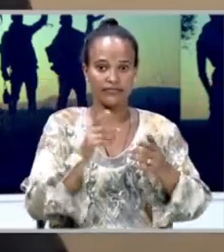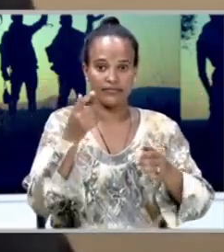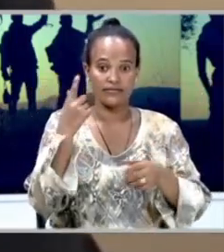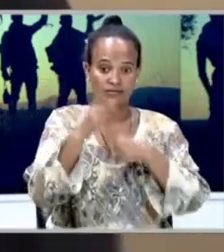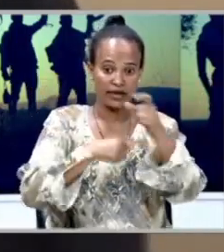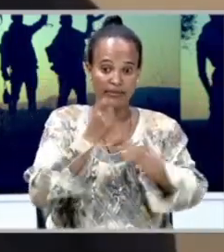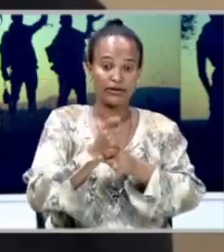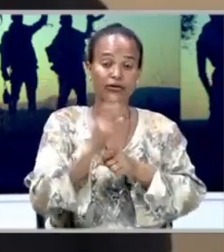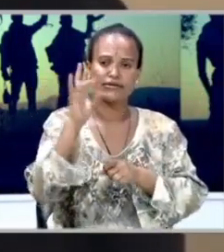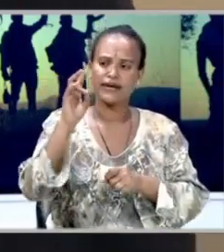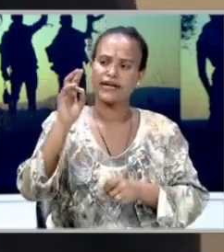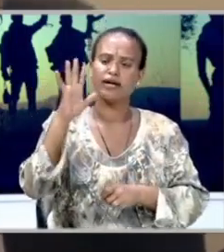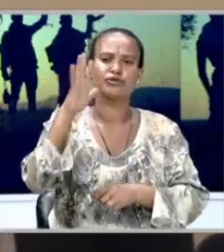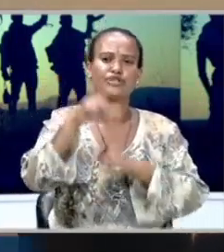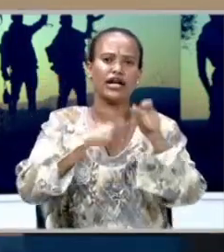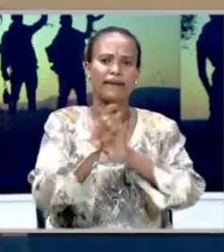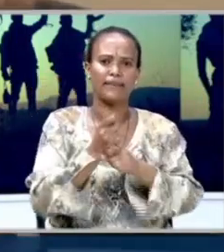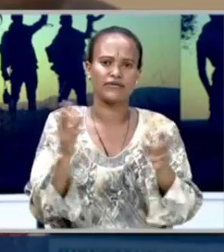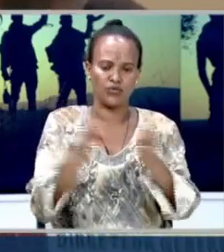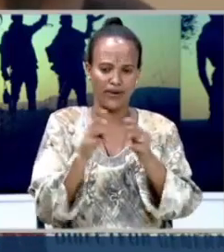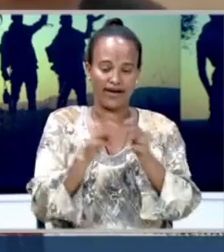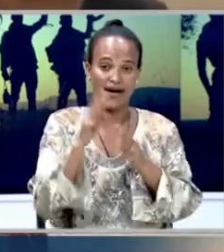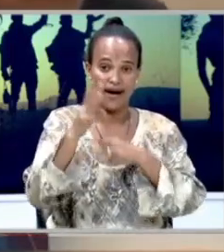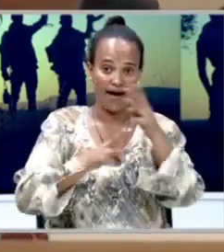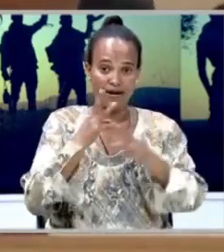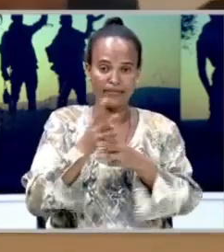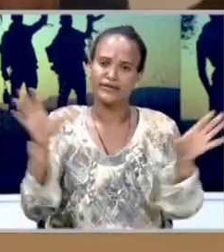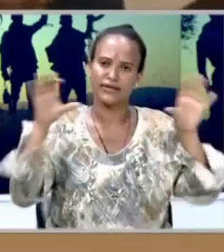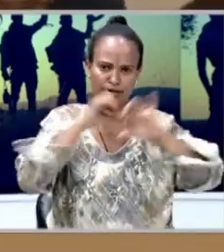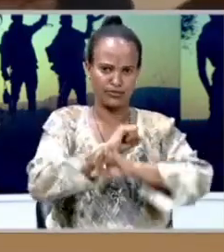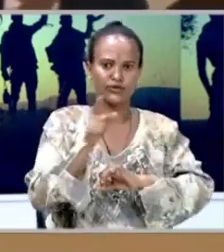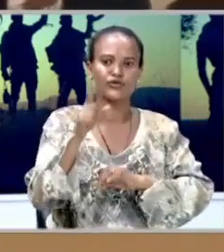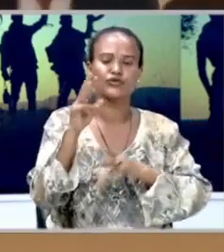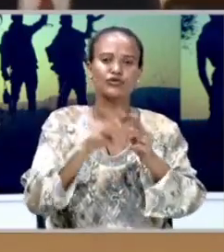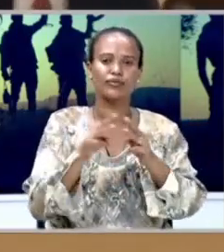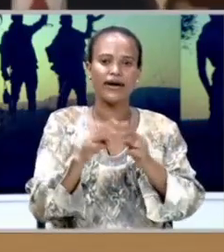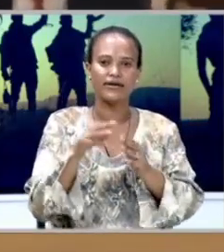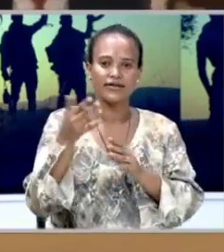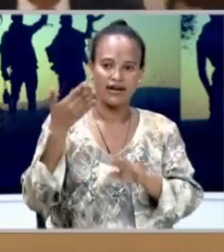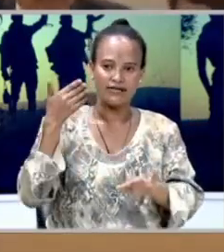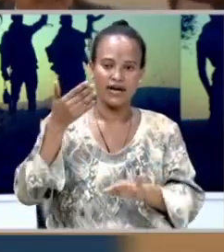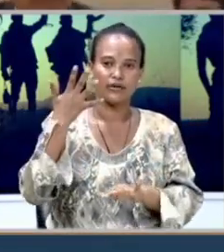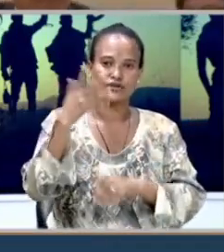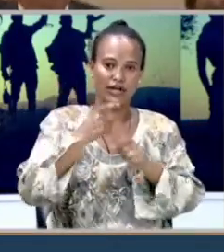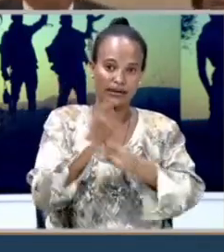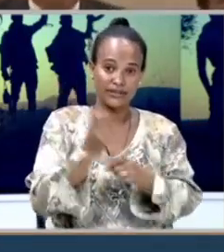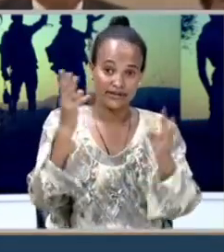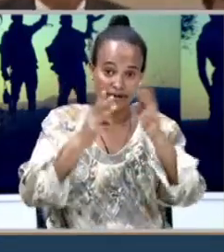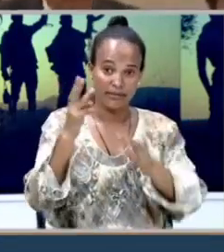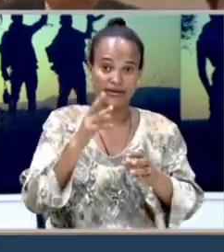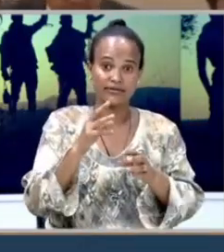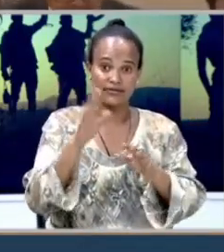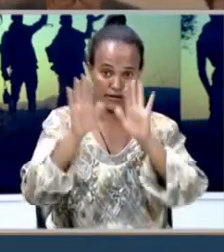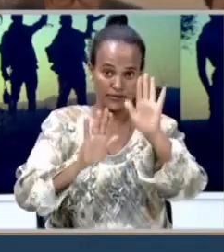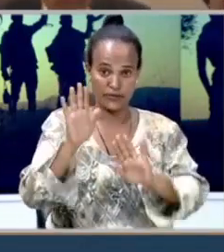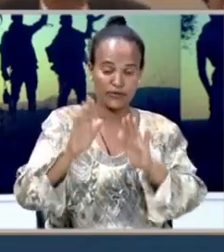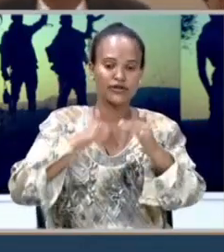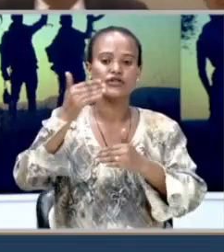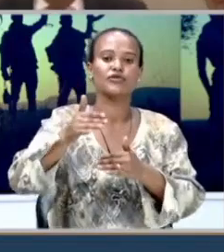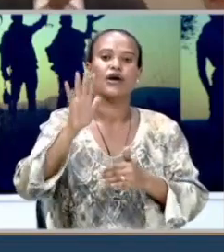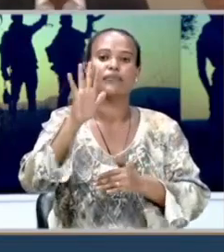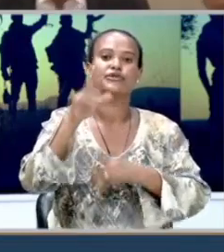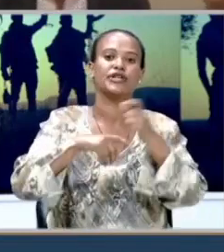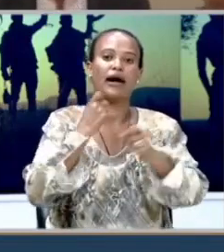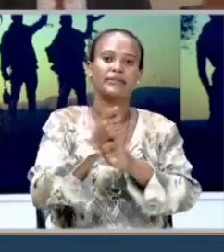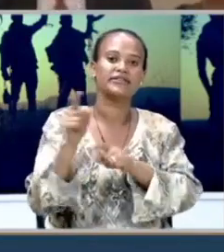عمتاوي مبلسب عن حموشتان قبائة تكالت عن علم تزازيمم تقبائي زحالوف حموشتان عمتات زنبر واتس اقامات قمقيمو نزغطولو حموشتان